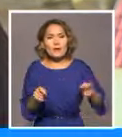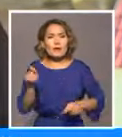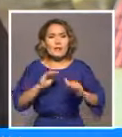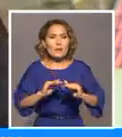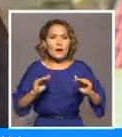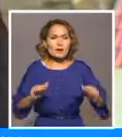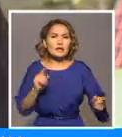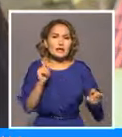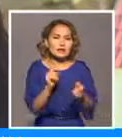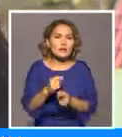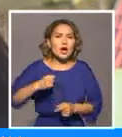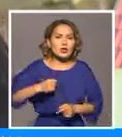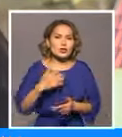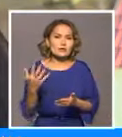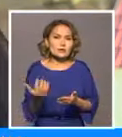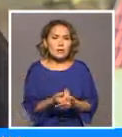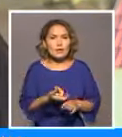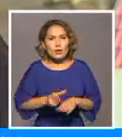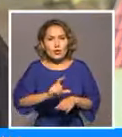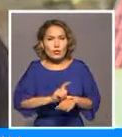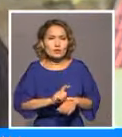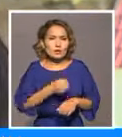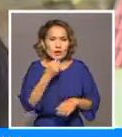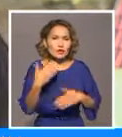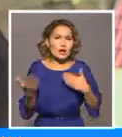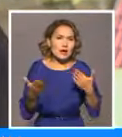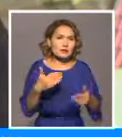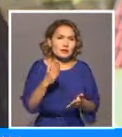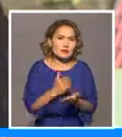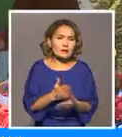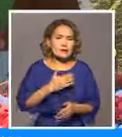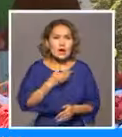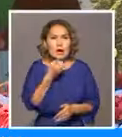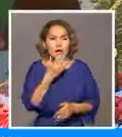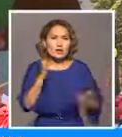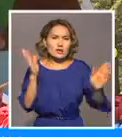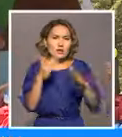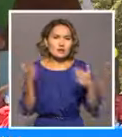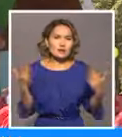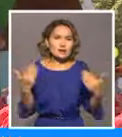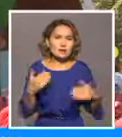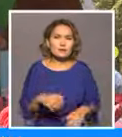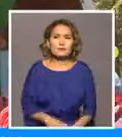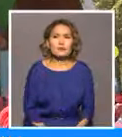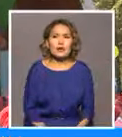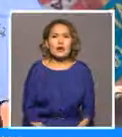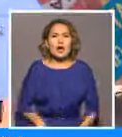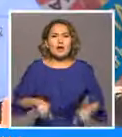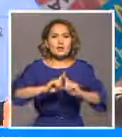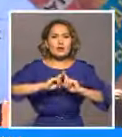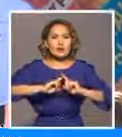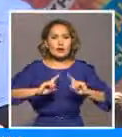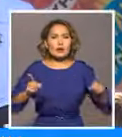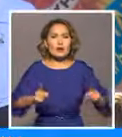жатыр. Өте мәдениетті, өте тамаша лагерь болып саналады менің ойымша. Үшінші маусымның ашылу салтанаты ерекше